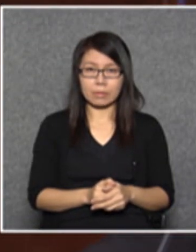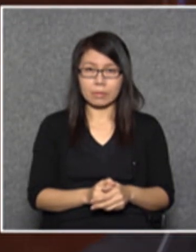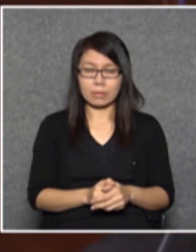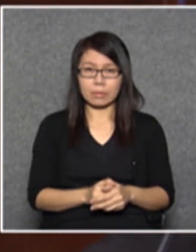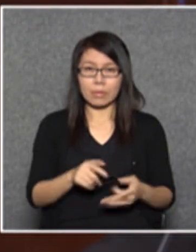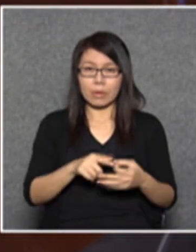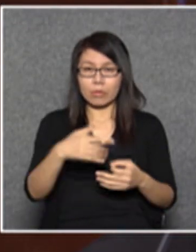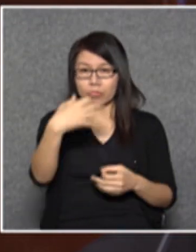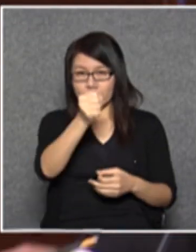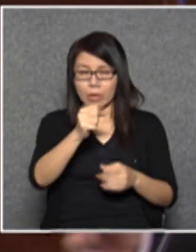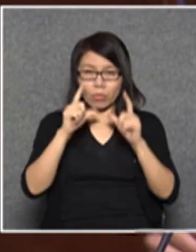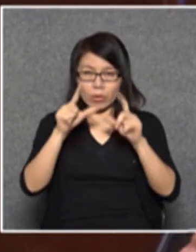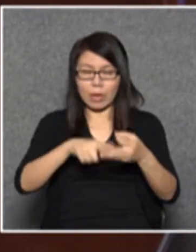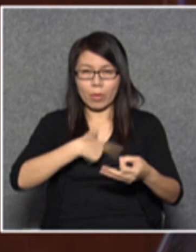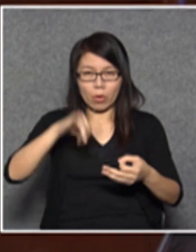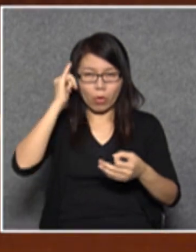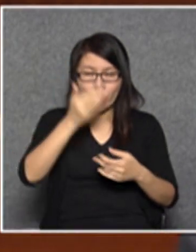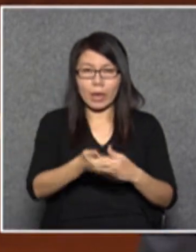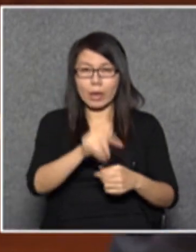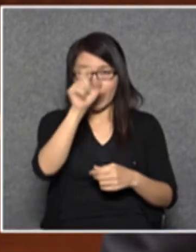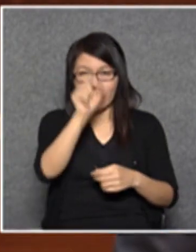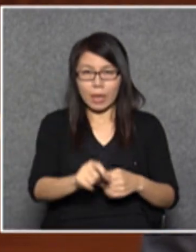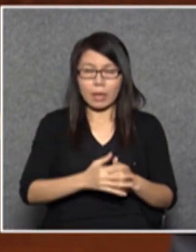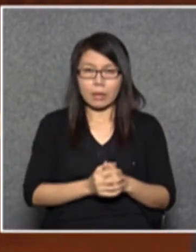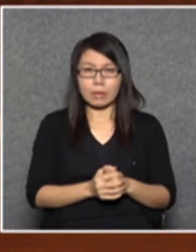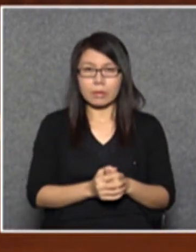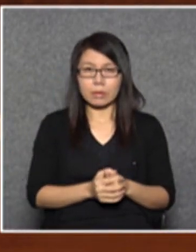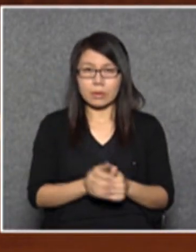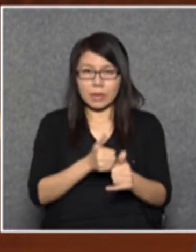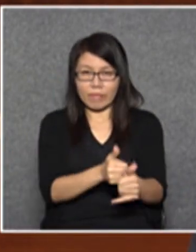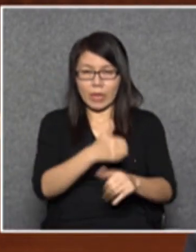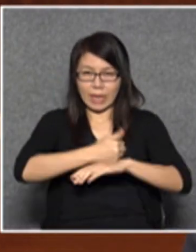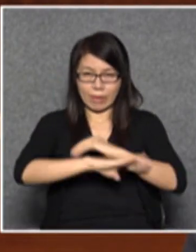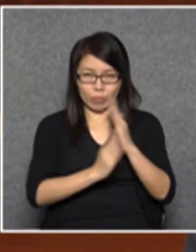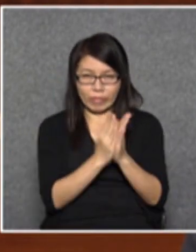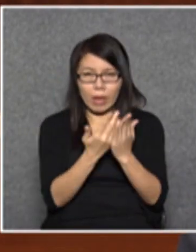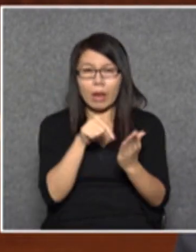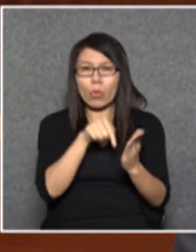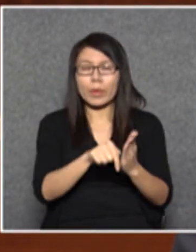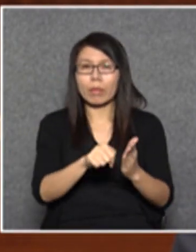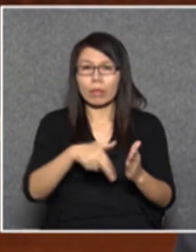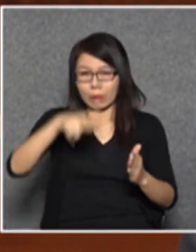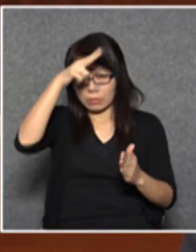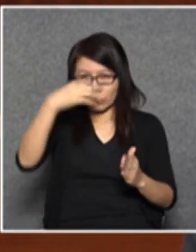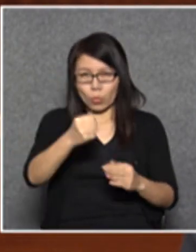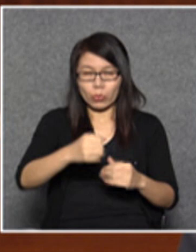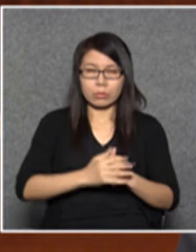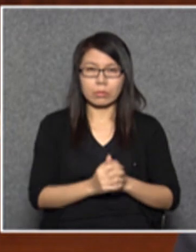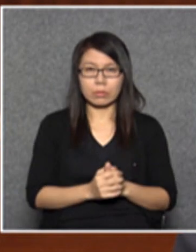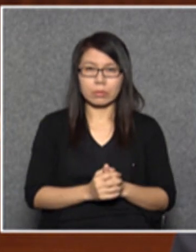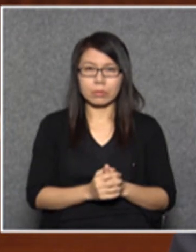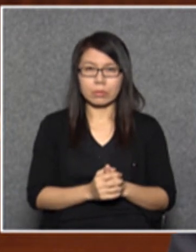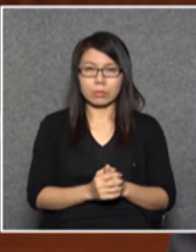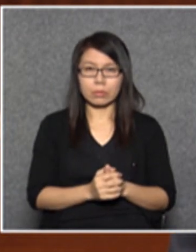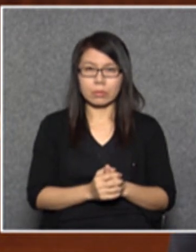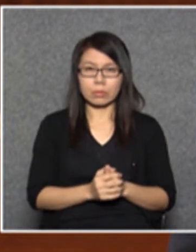主席，我現在回答郭榮鏗議員的問題。根據基本法，行政長官既